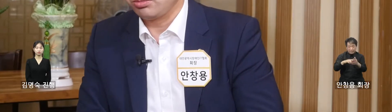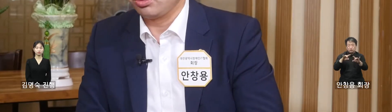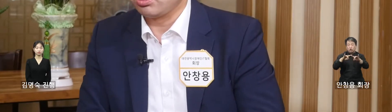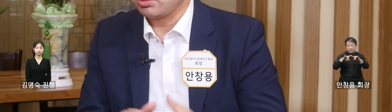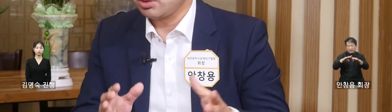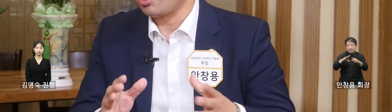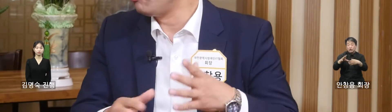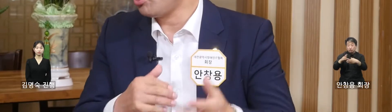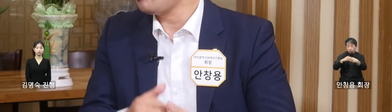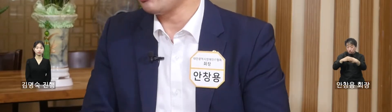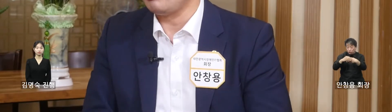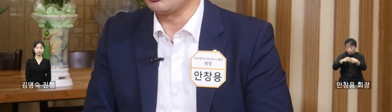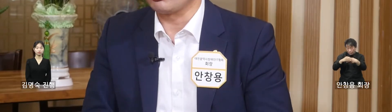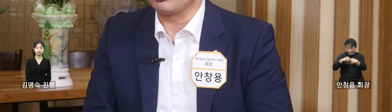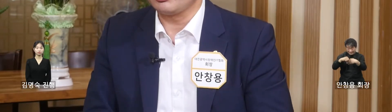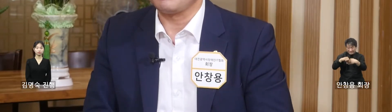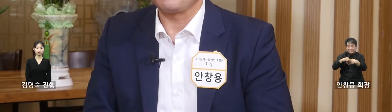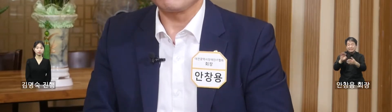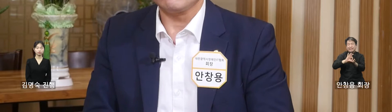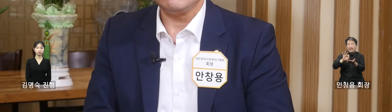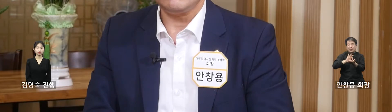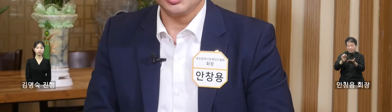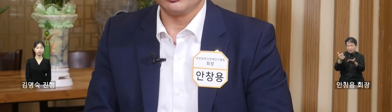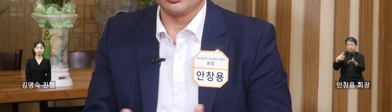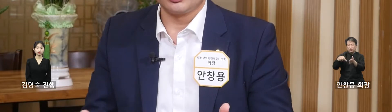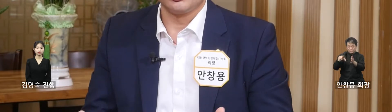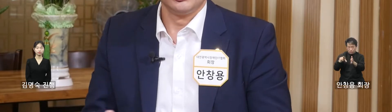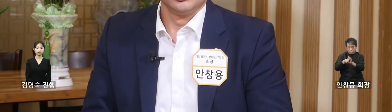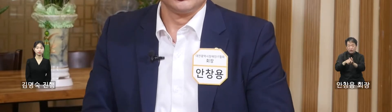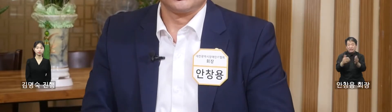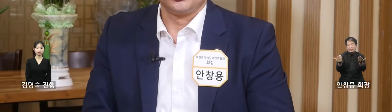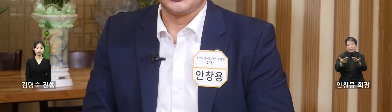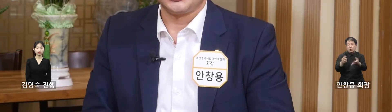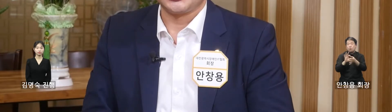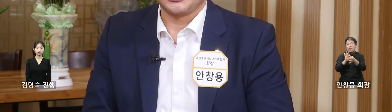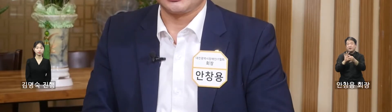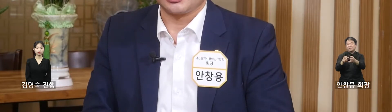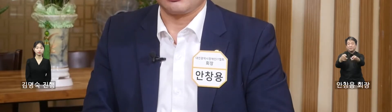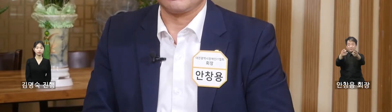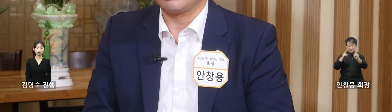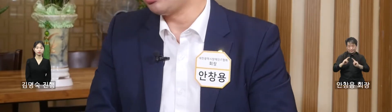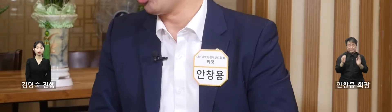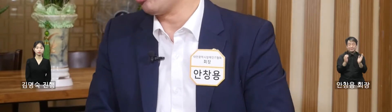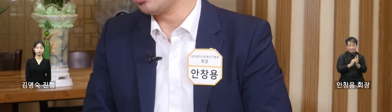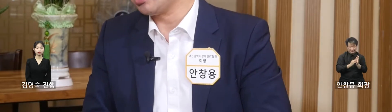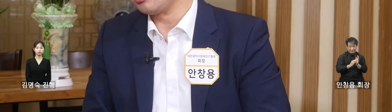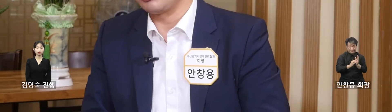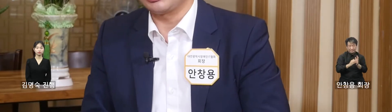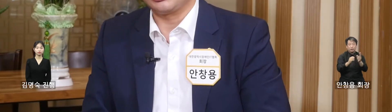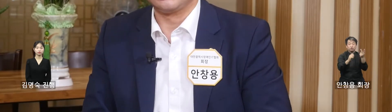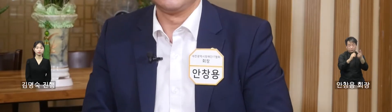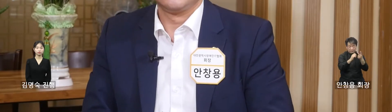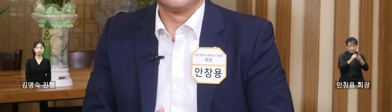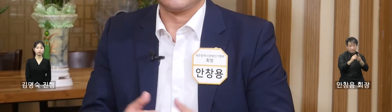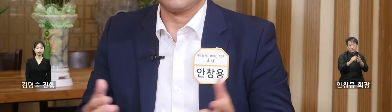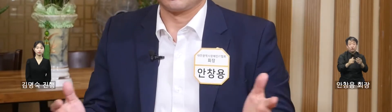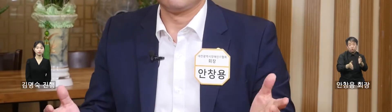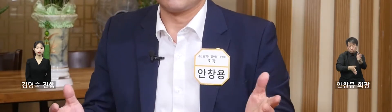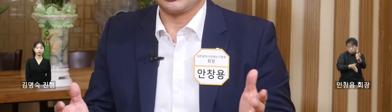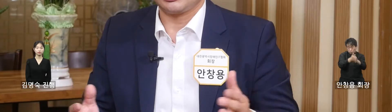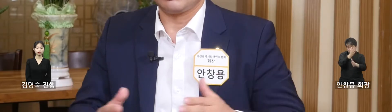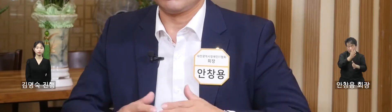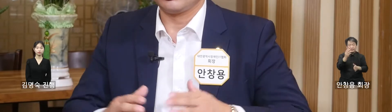있도록 그렇게 업무 협약을 맺었고요. 또 도시 재생 사업 정말 중요한 것 같습니다.